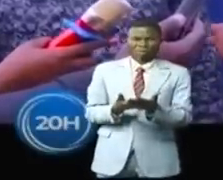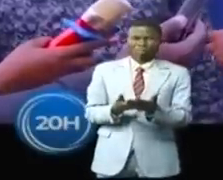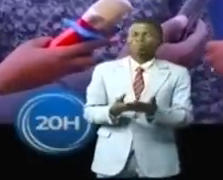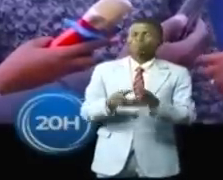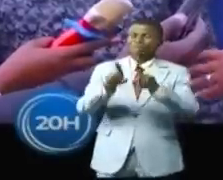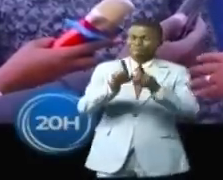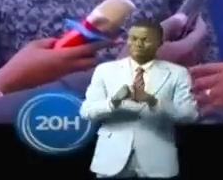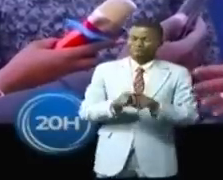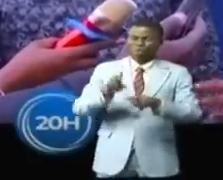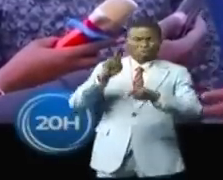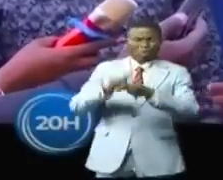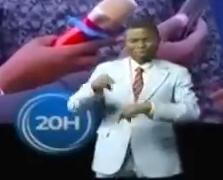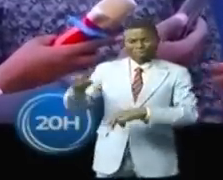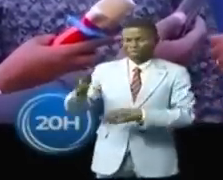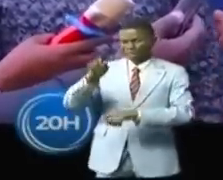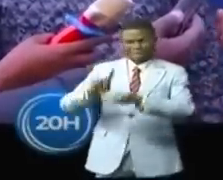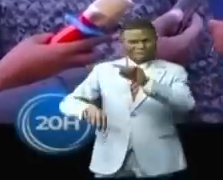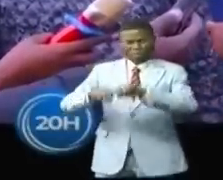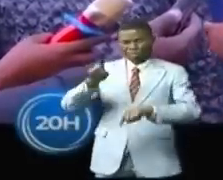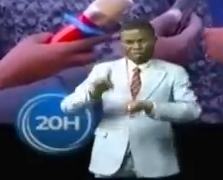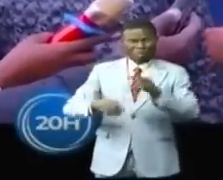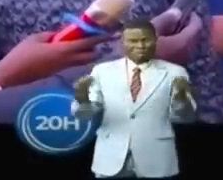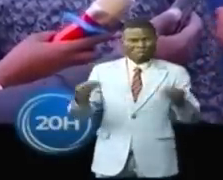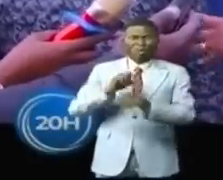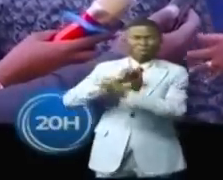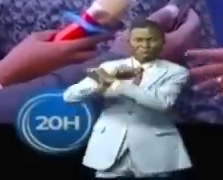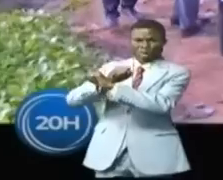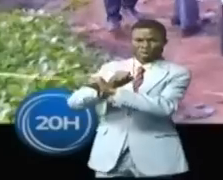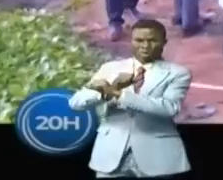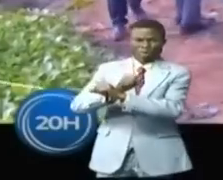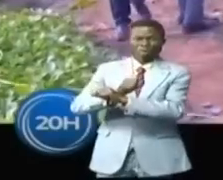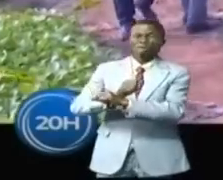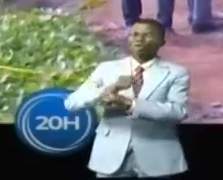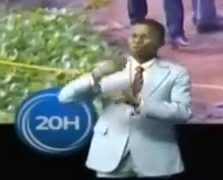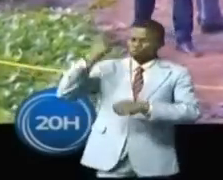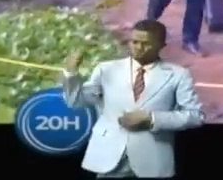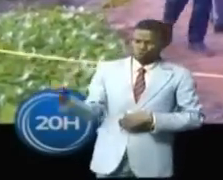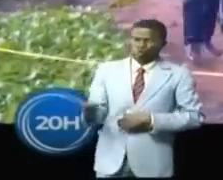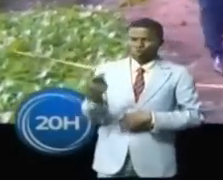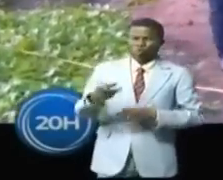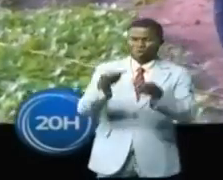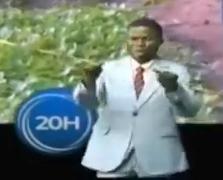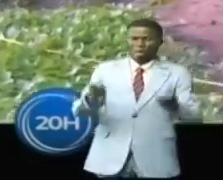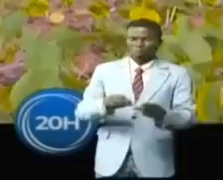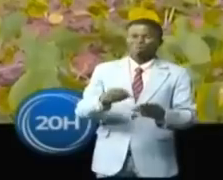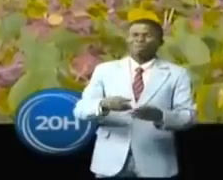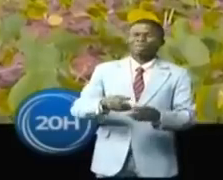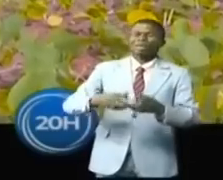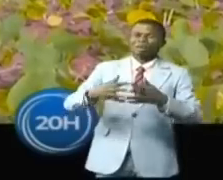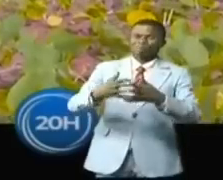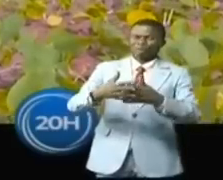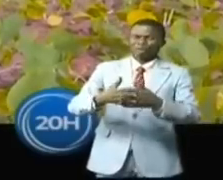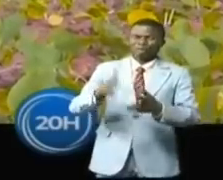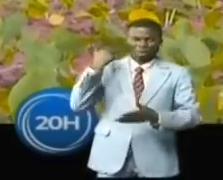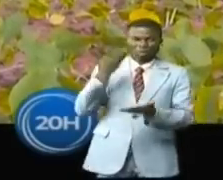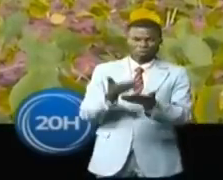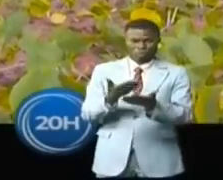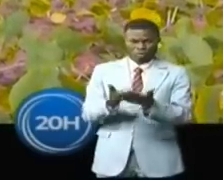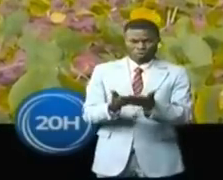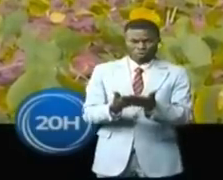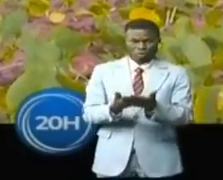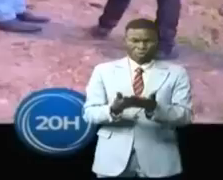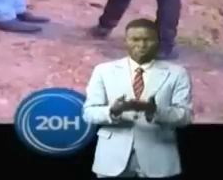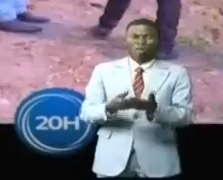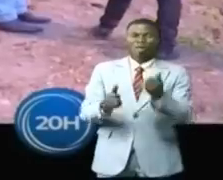l'expropriation de ce site purement et simplement en vue de protéger définitivement ce centre de captage. tous ces gens qui construisent, non seulement ils n'ont